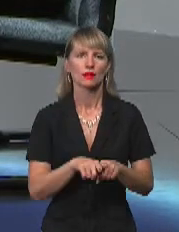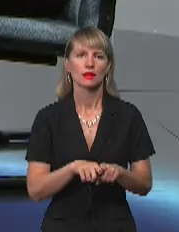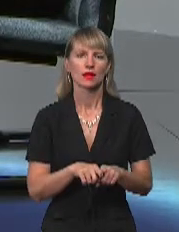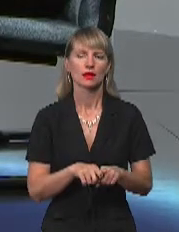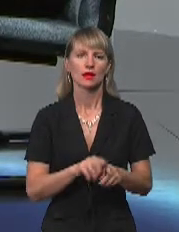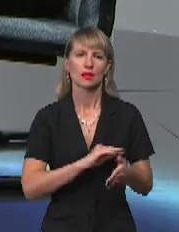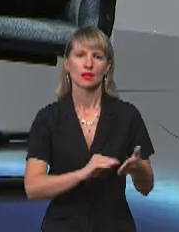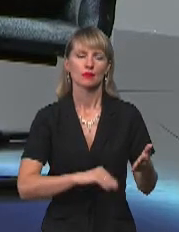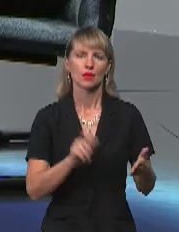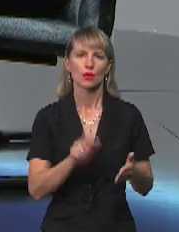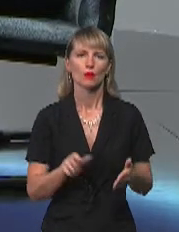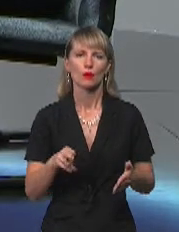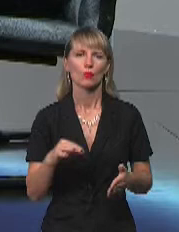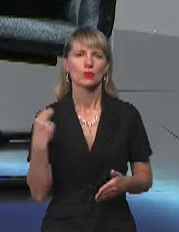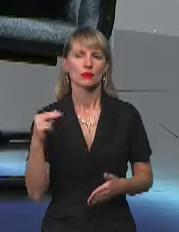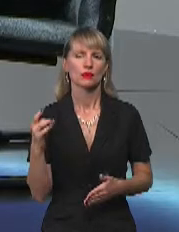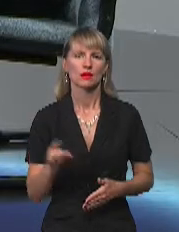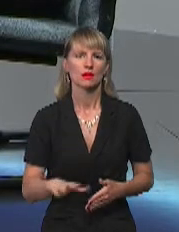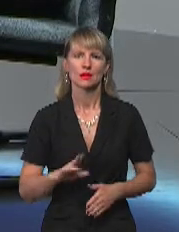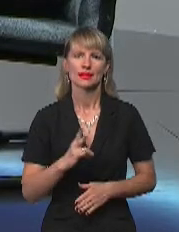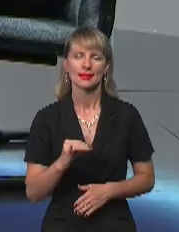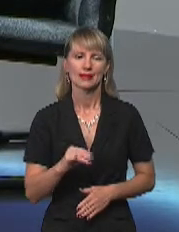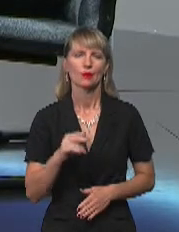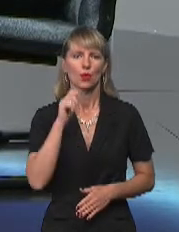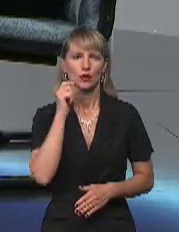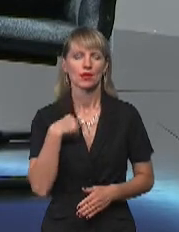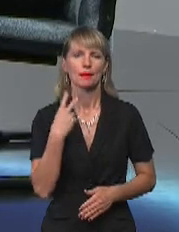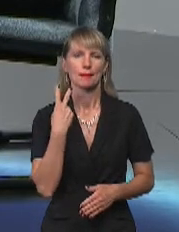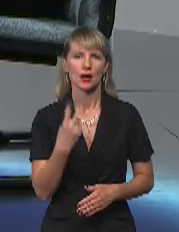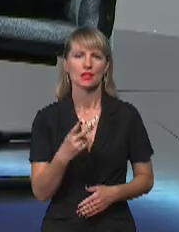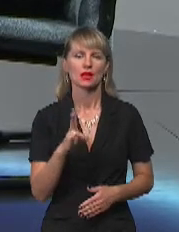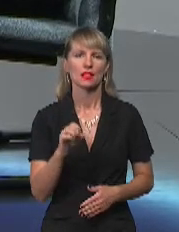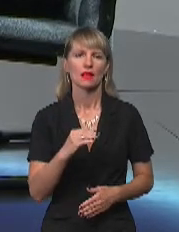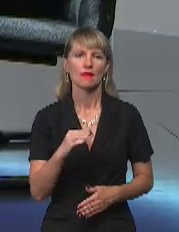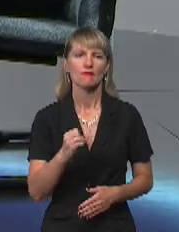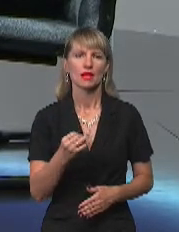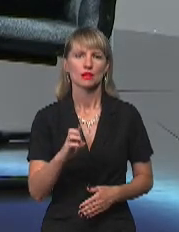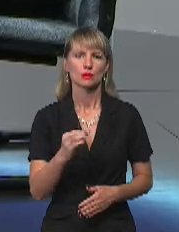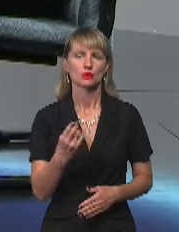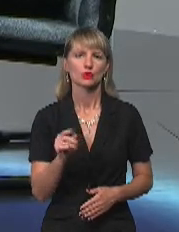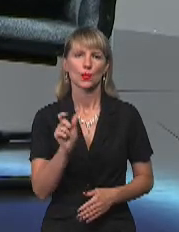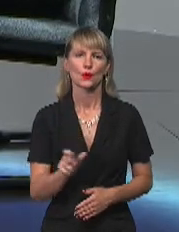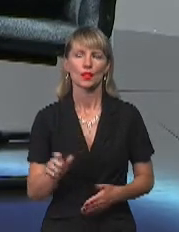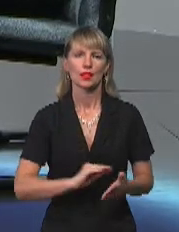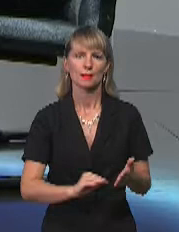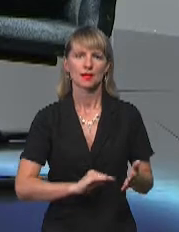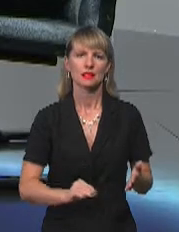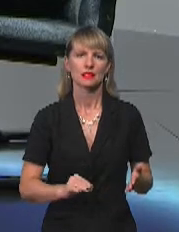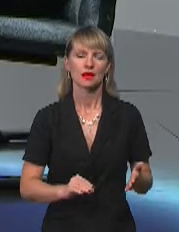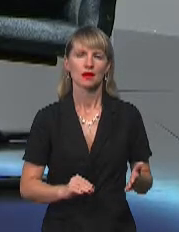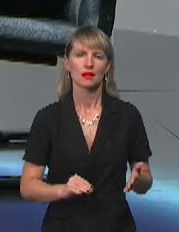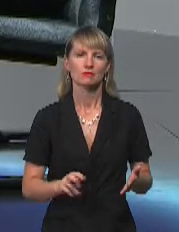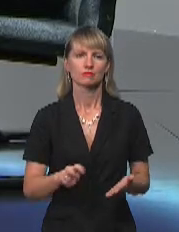з Запорізького регіону? По Запорізькому регіону ні, але по Україні я бачив саме в Фейсбуці, що люди зверталися